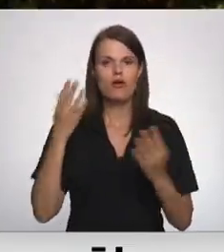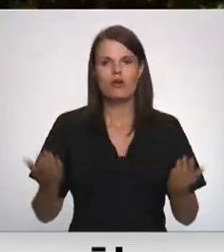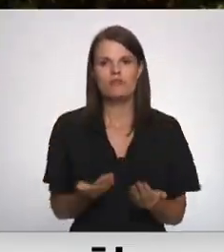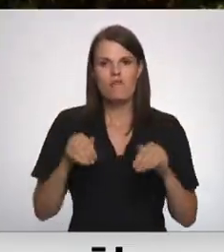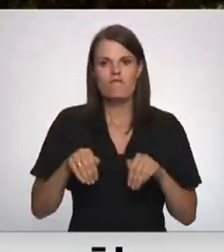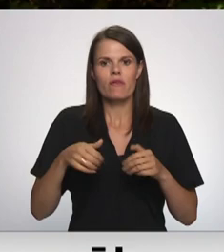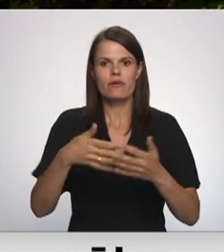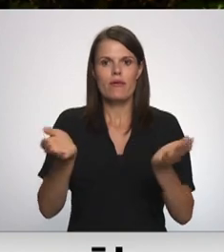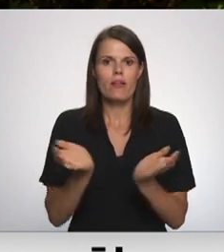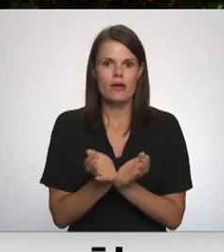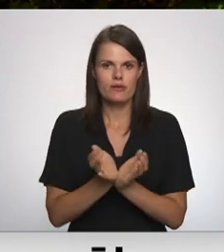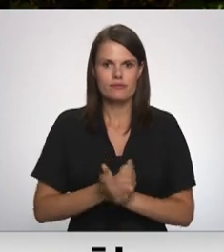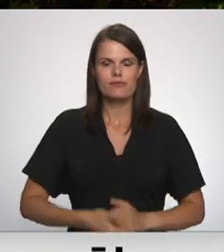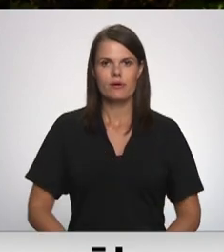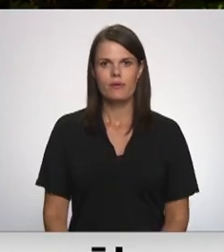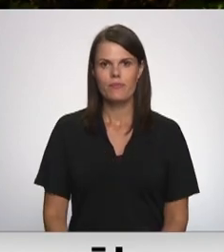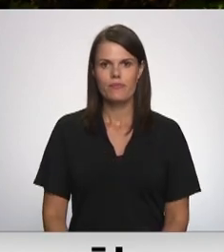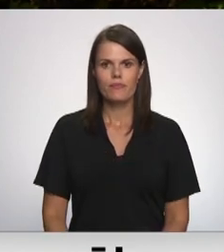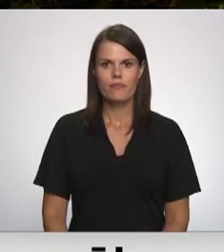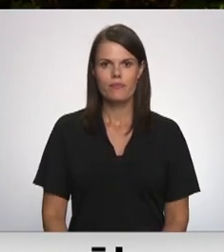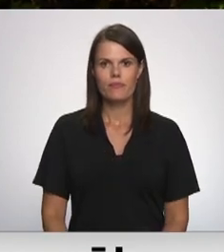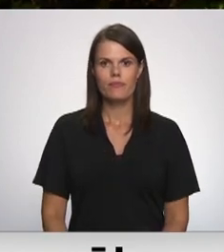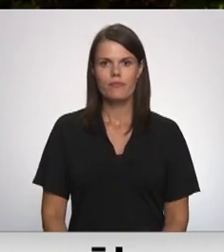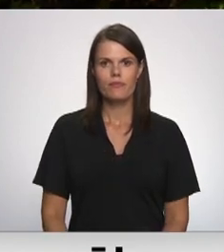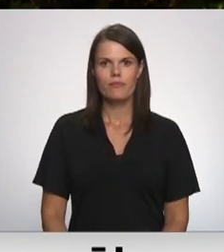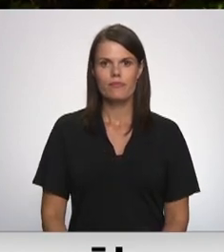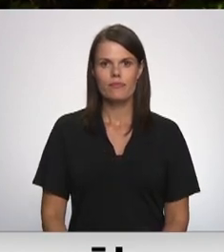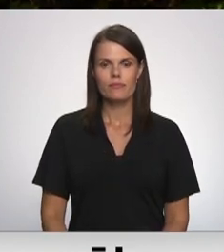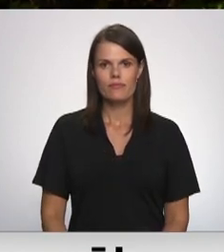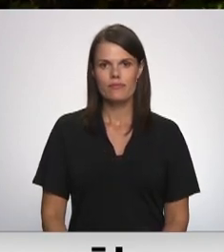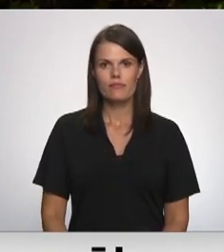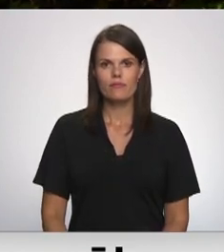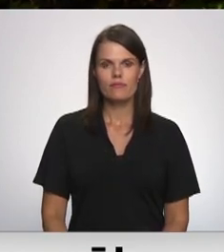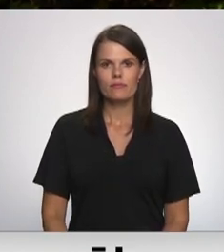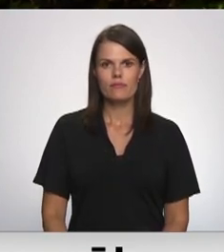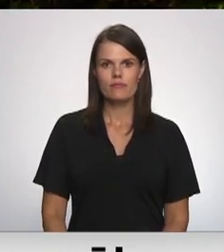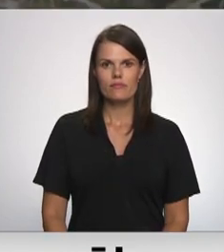Dacis Tirāne, Patrīcija Paula Kļaviņa, Ivo Ržepickis, Latvijas televīzija.